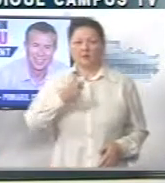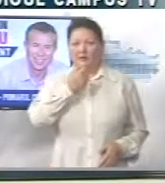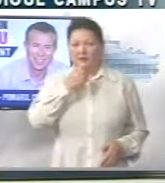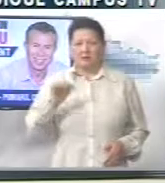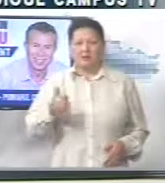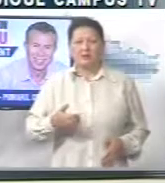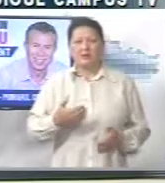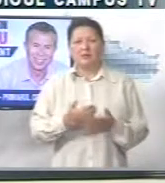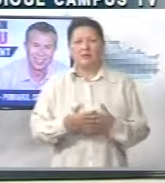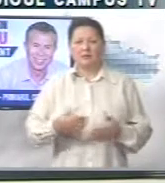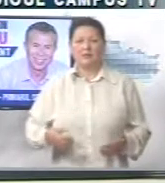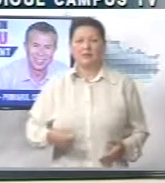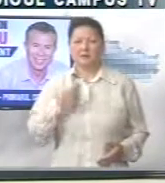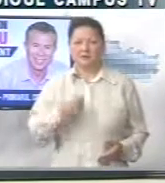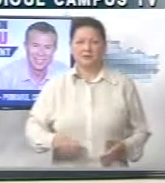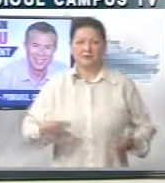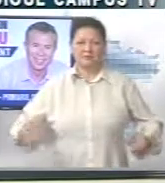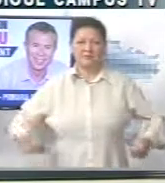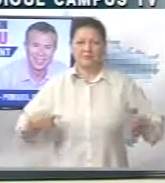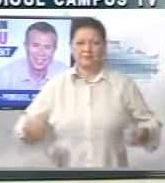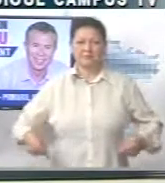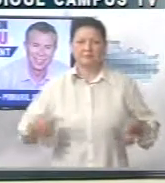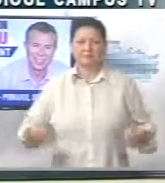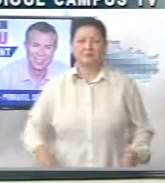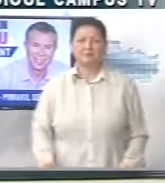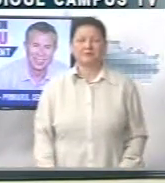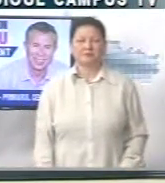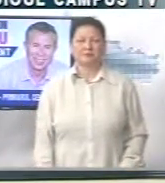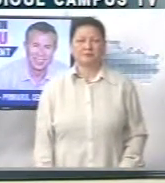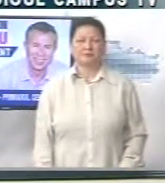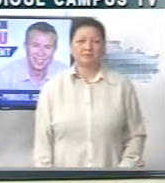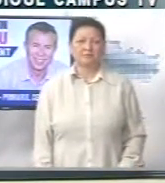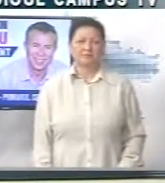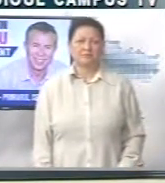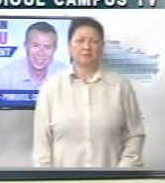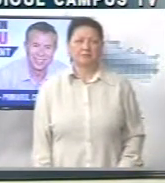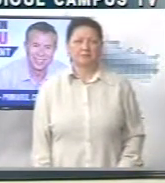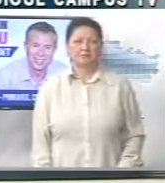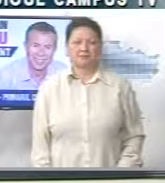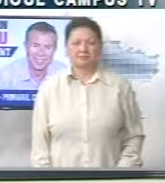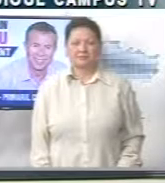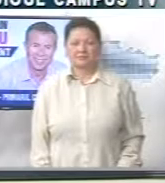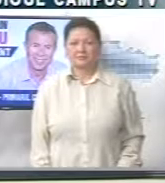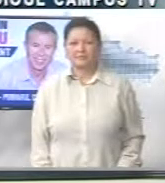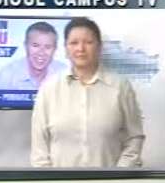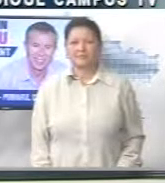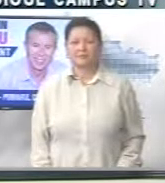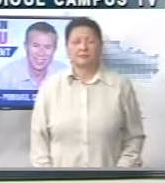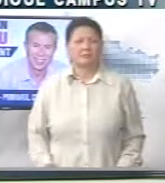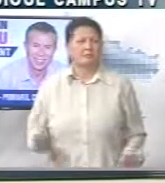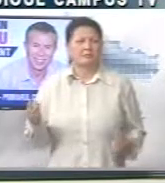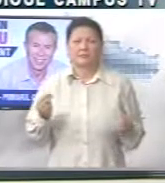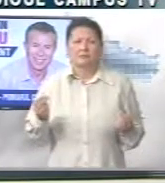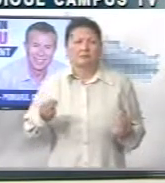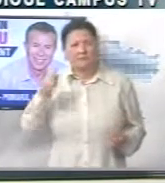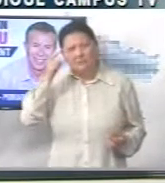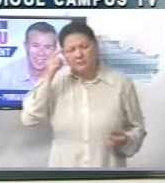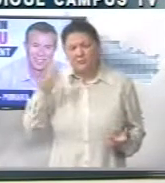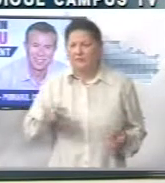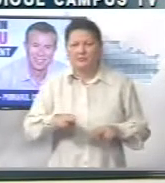nedeplasabile, imobilizate la pat, care sunt îngrijite de un membru de familie. Ce v-a determinat să gândiți